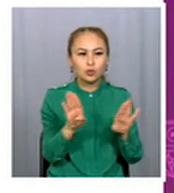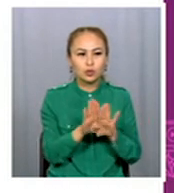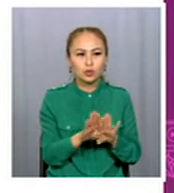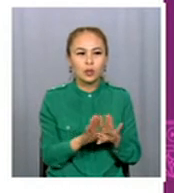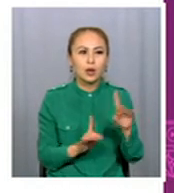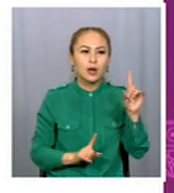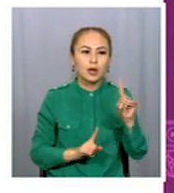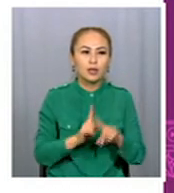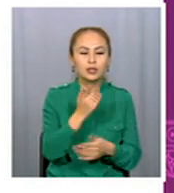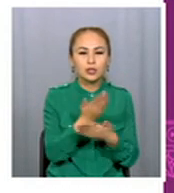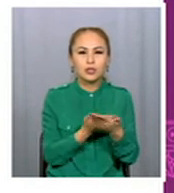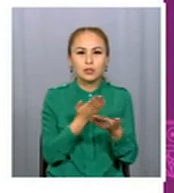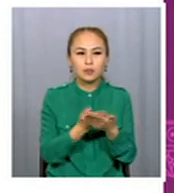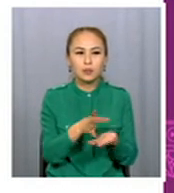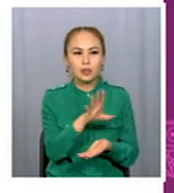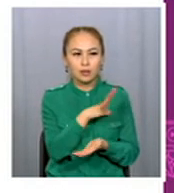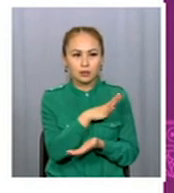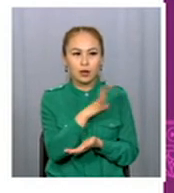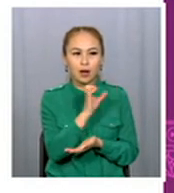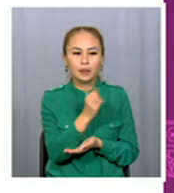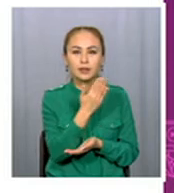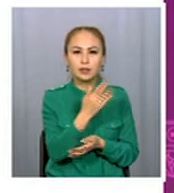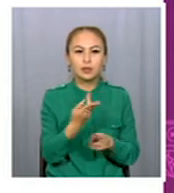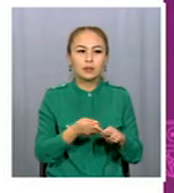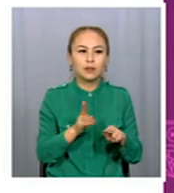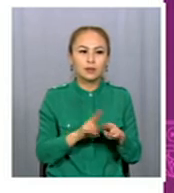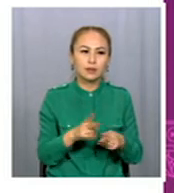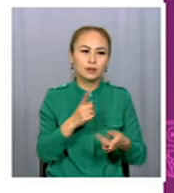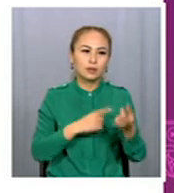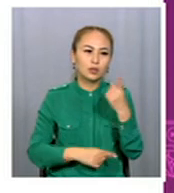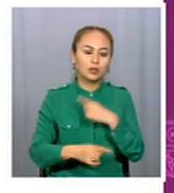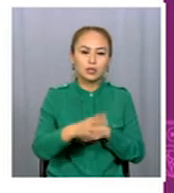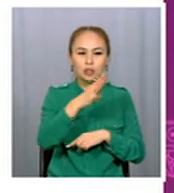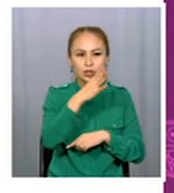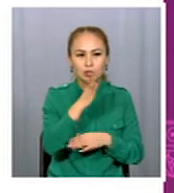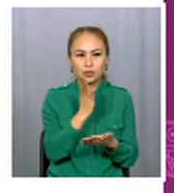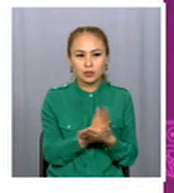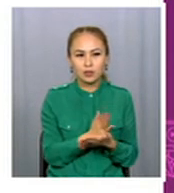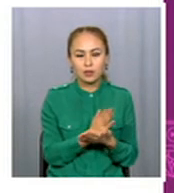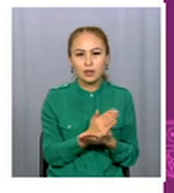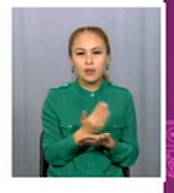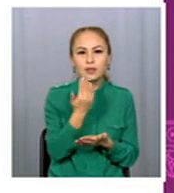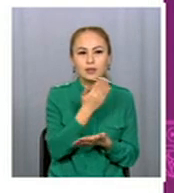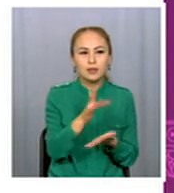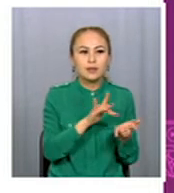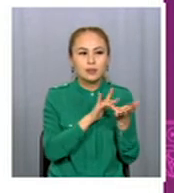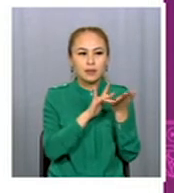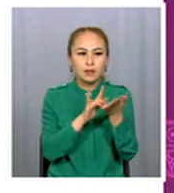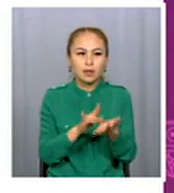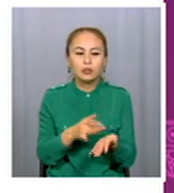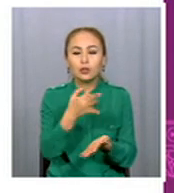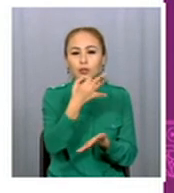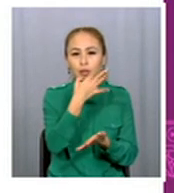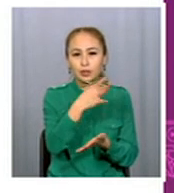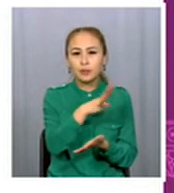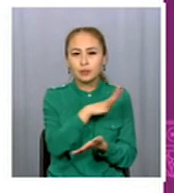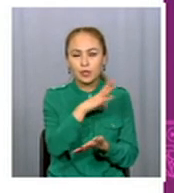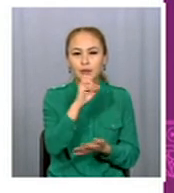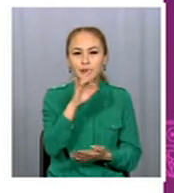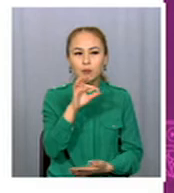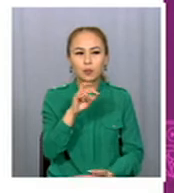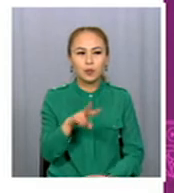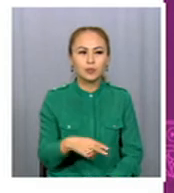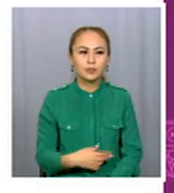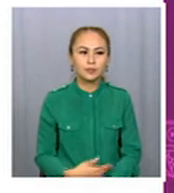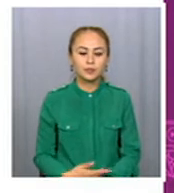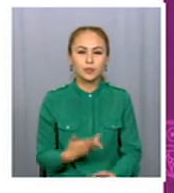үшін ғарыш кеңістігінен келдік. Ал енді қайтатын кез жетті. Саған саяхат ұнады ма,